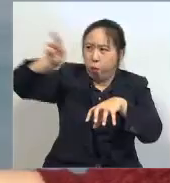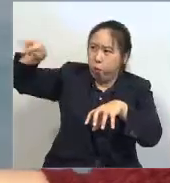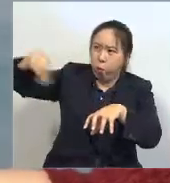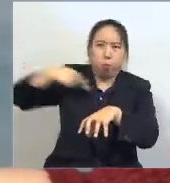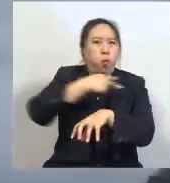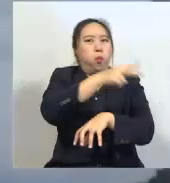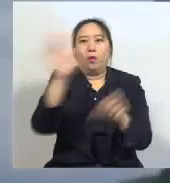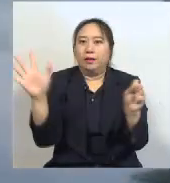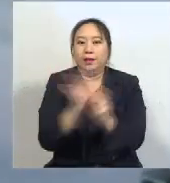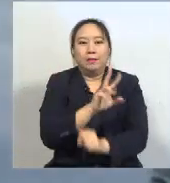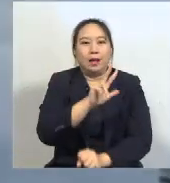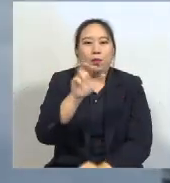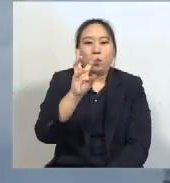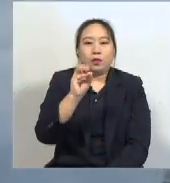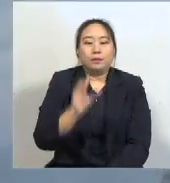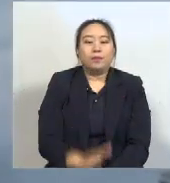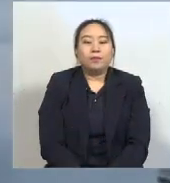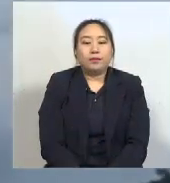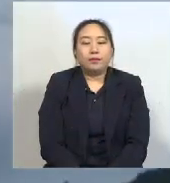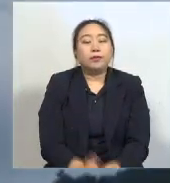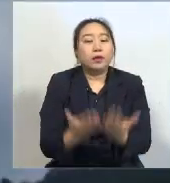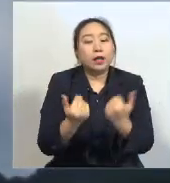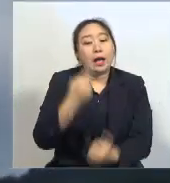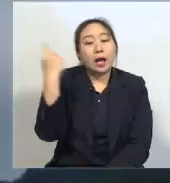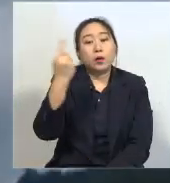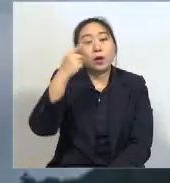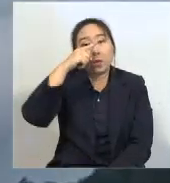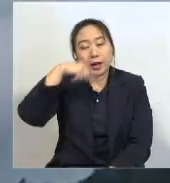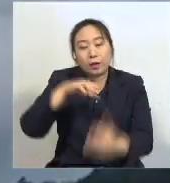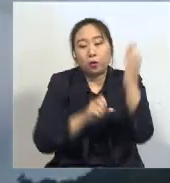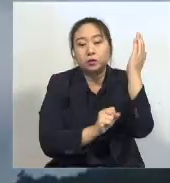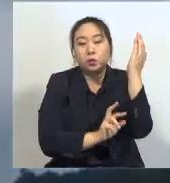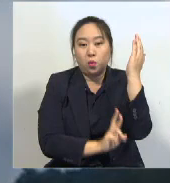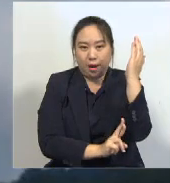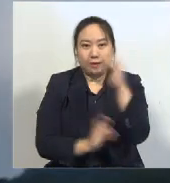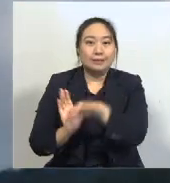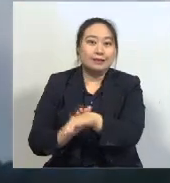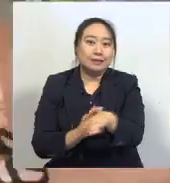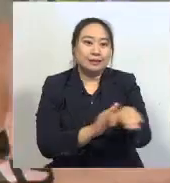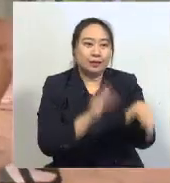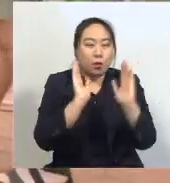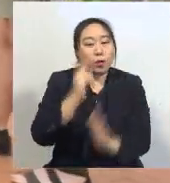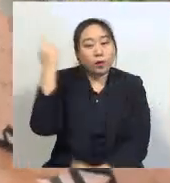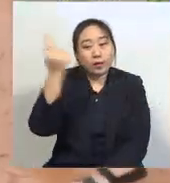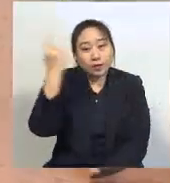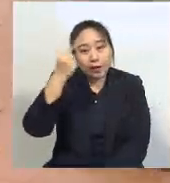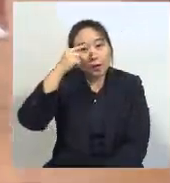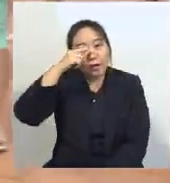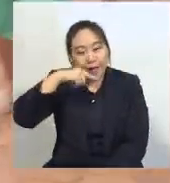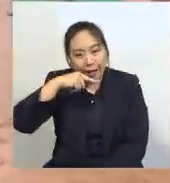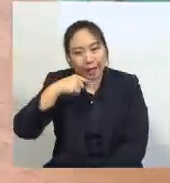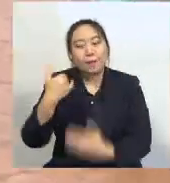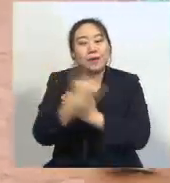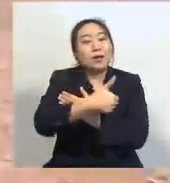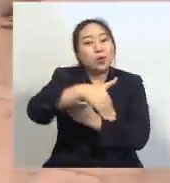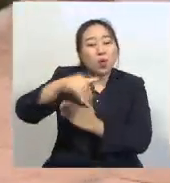คะ ทั้งนี้การท่องเที่ยวแห่งประเทศไทยจังหวัดสุราษฎร์ธานีได้เชิญชวนให้นักท่องเที่ยวทั้งชาวไทยและชาวต่างชาติ